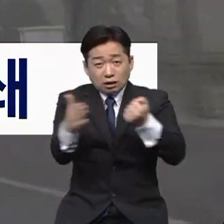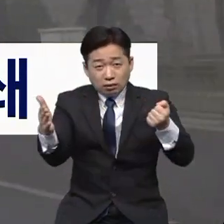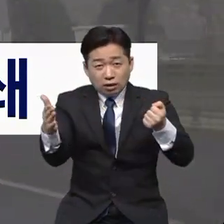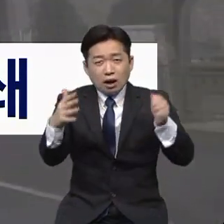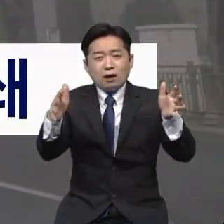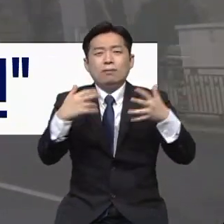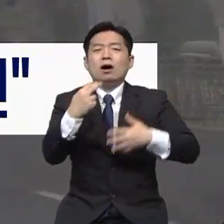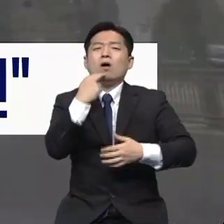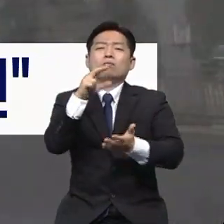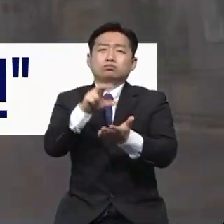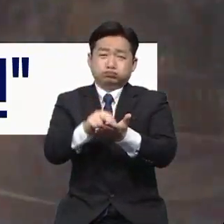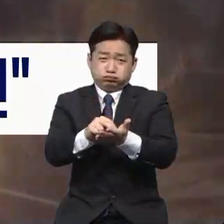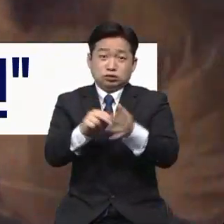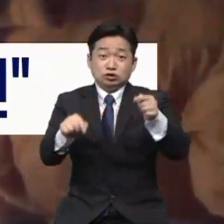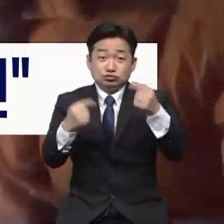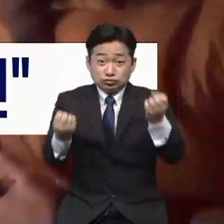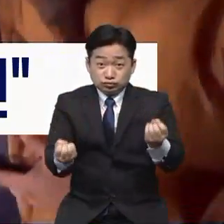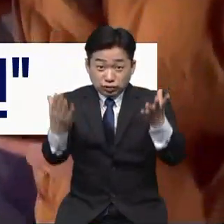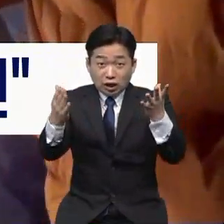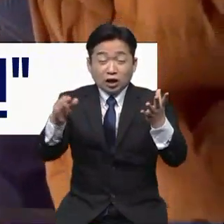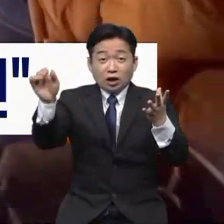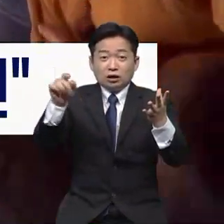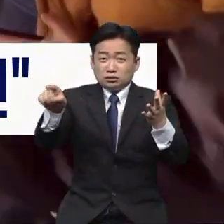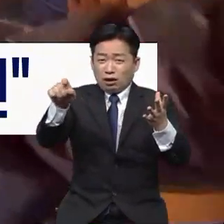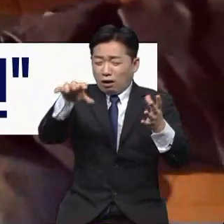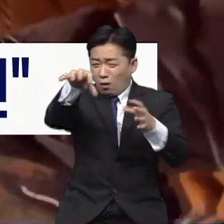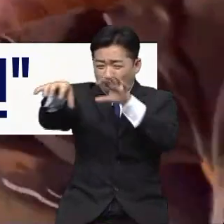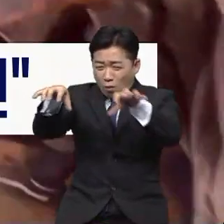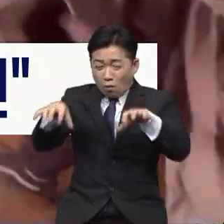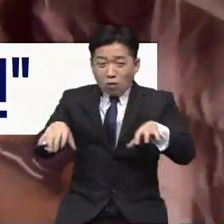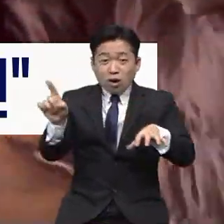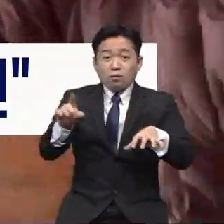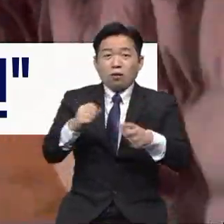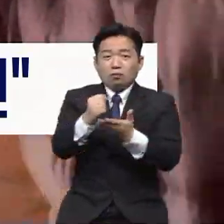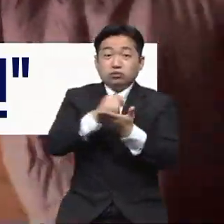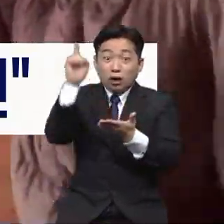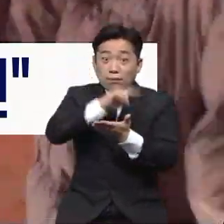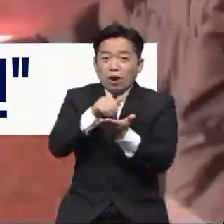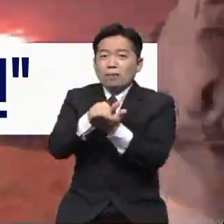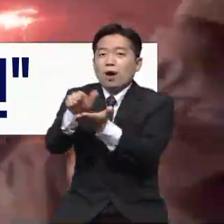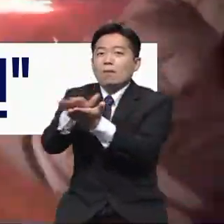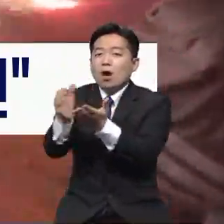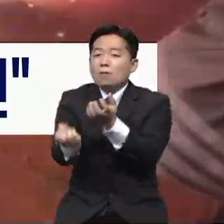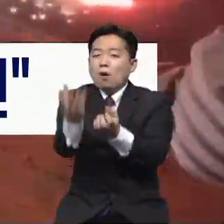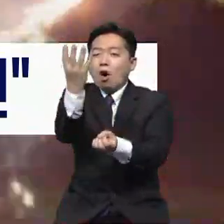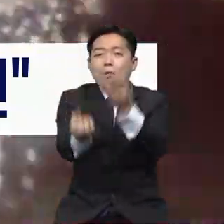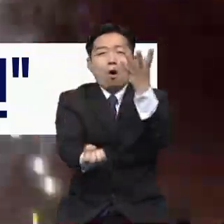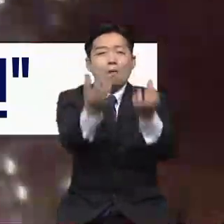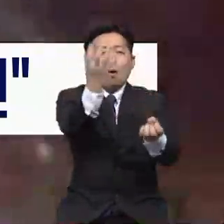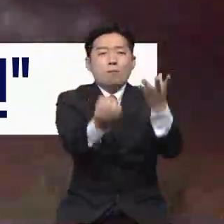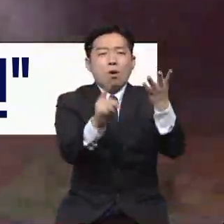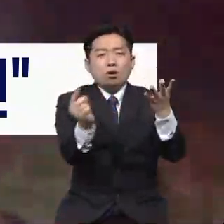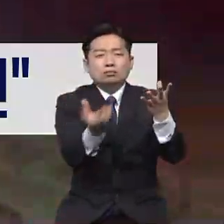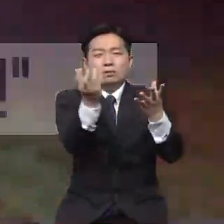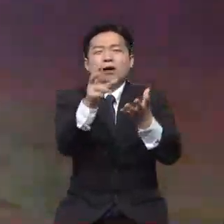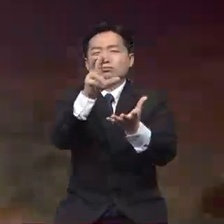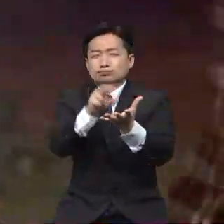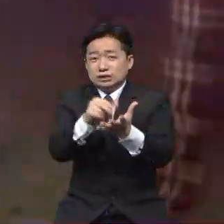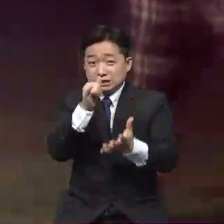꼽았지만 춘제 연휴 기간 중국 전역에서 애군을 쫓기 위해 폭죽을 터뜨린 것도 한 원인으로